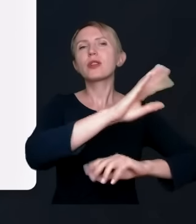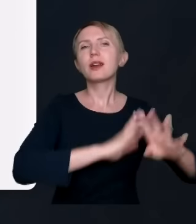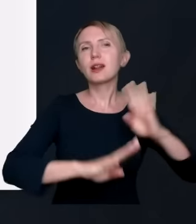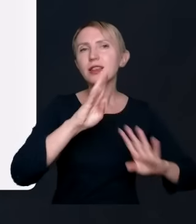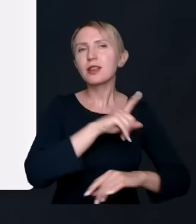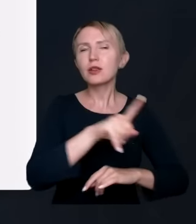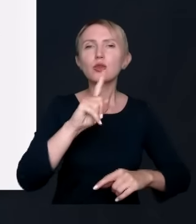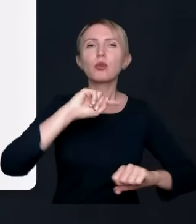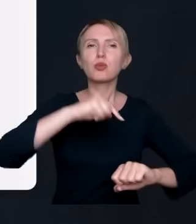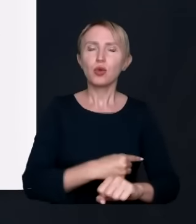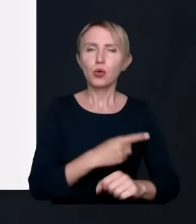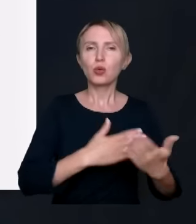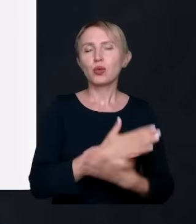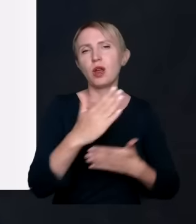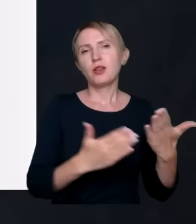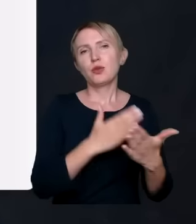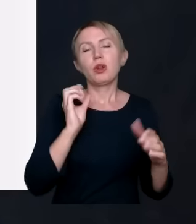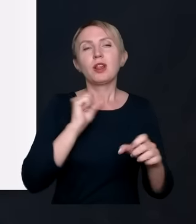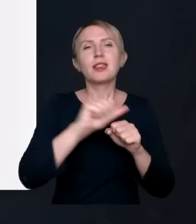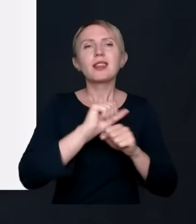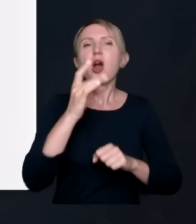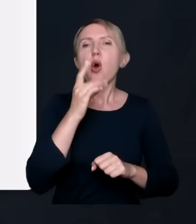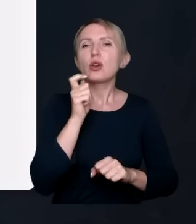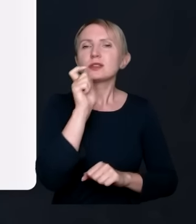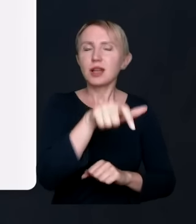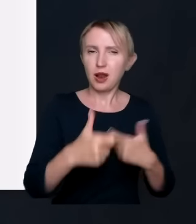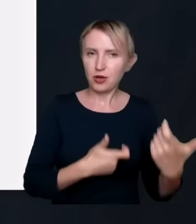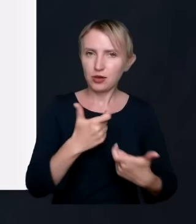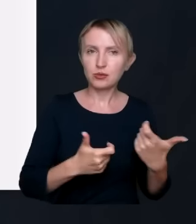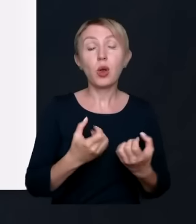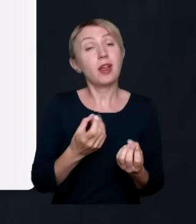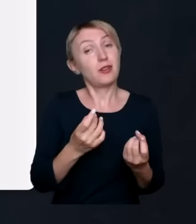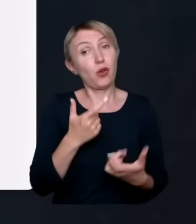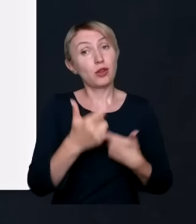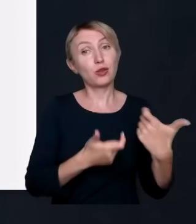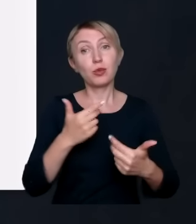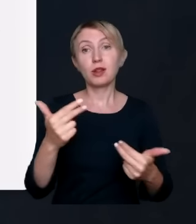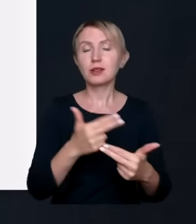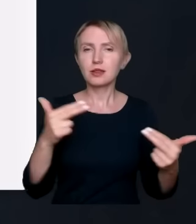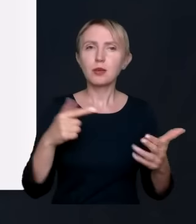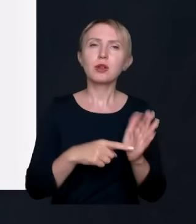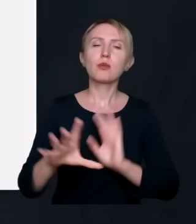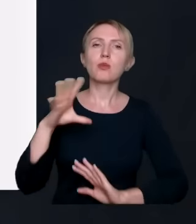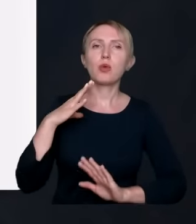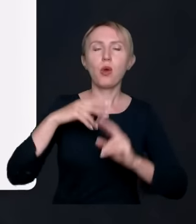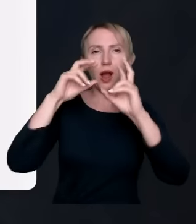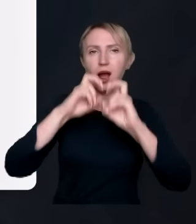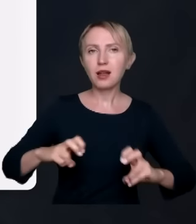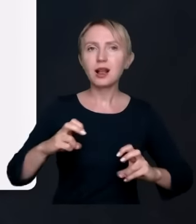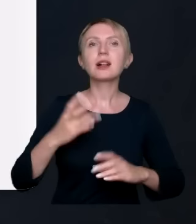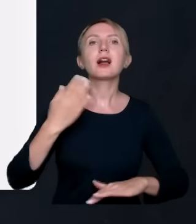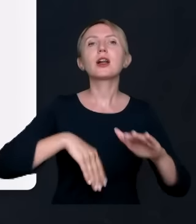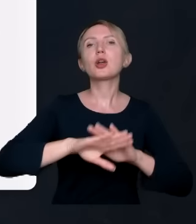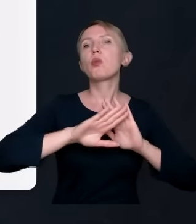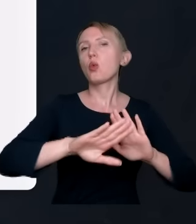któremu prokuratura krajowa stawia 11 zarzutów. Taka jest rola adwokata. Zagadnienie to jednak było przedmiotem analizy i immunitet